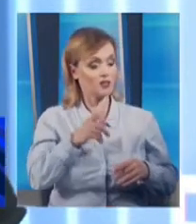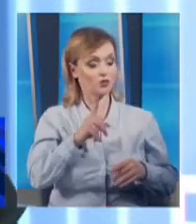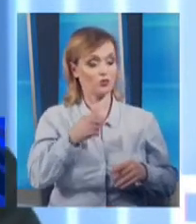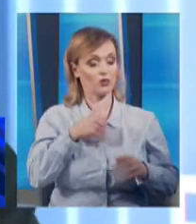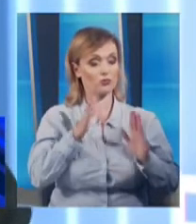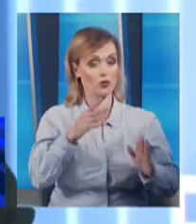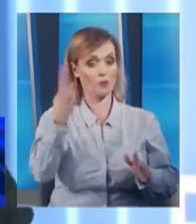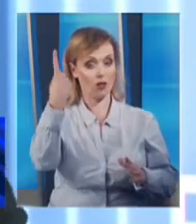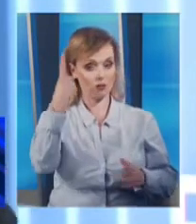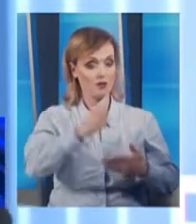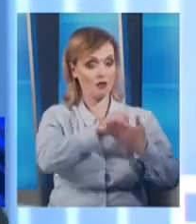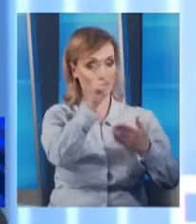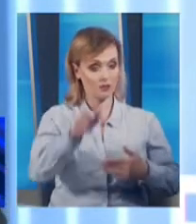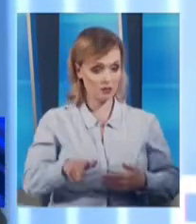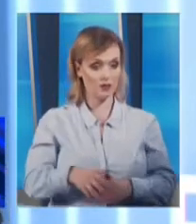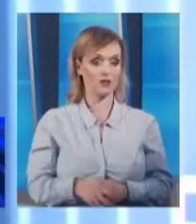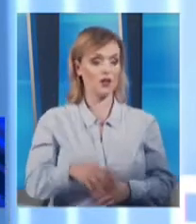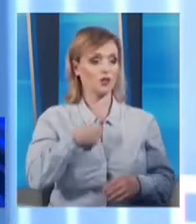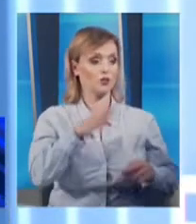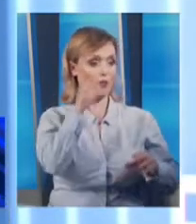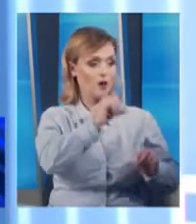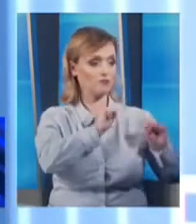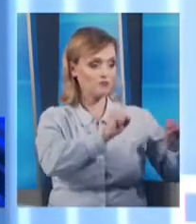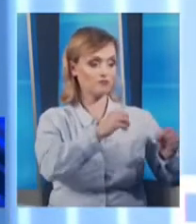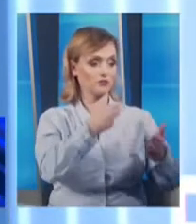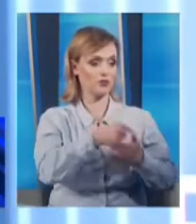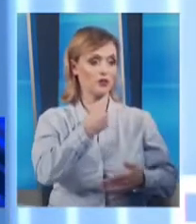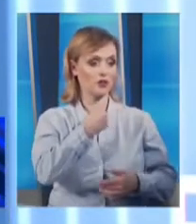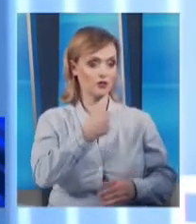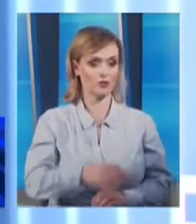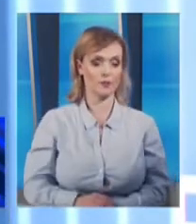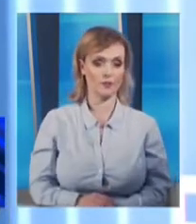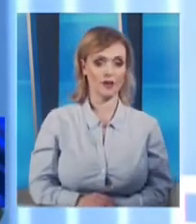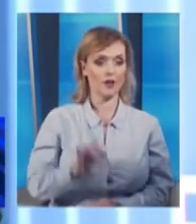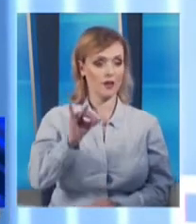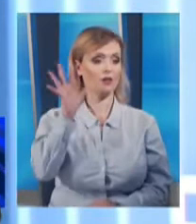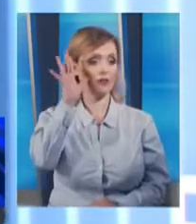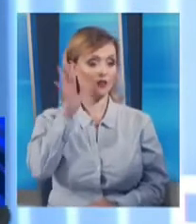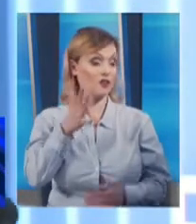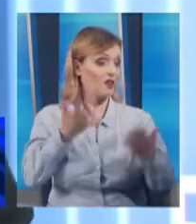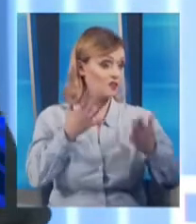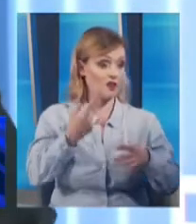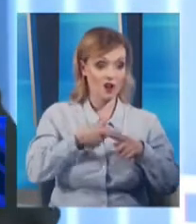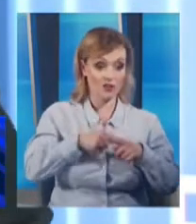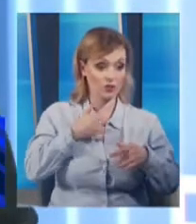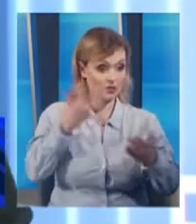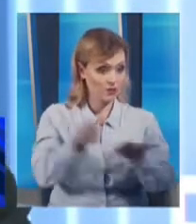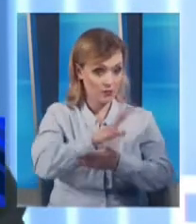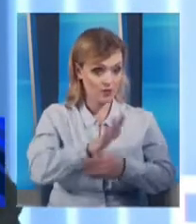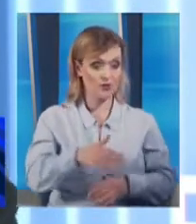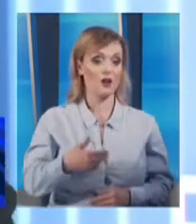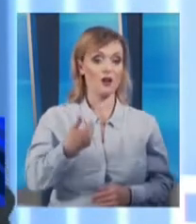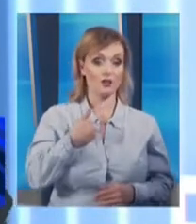votului nostru și a oamenilor înainte de vot și în timpul votului. Dacă acest lucru nu s-a putut, am venit